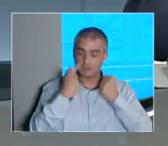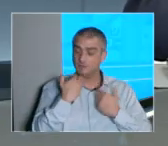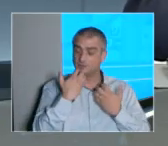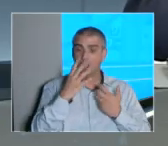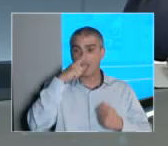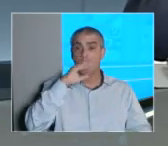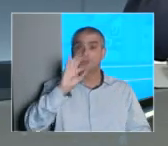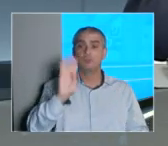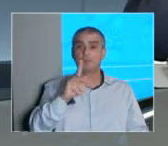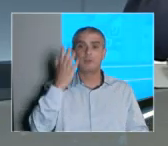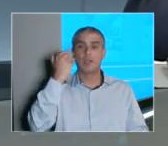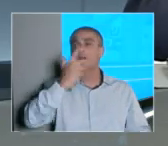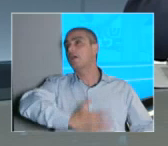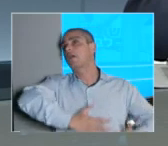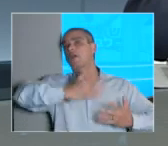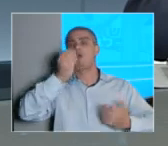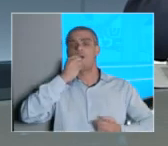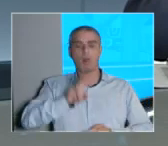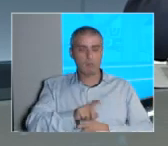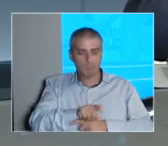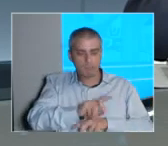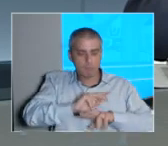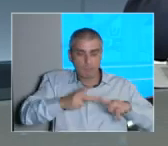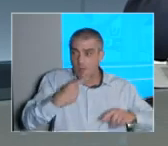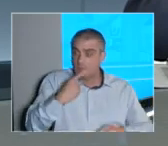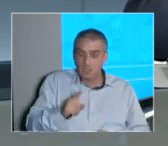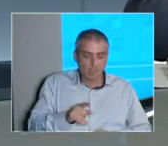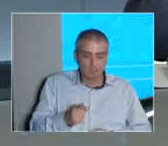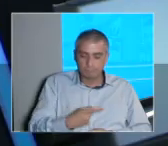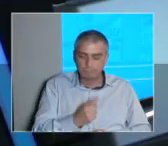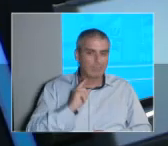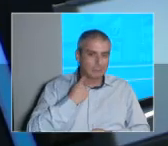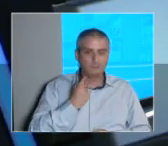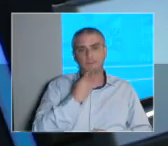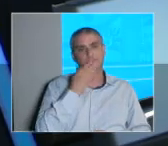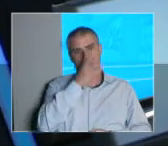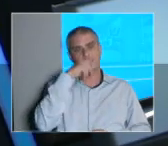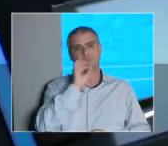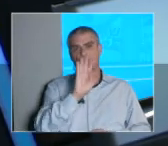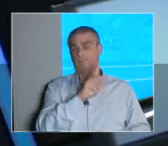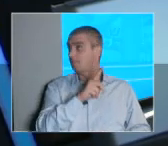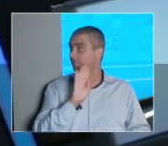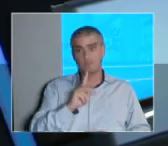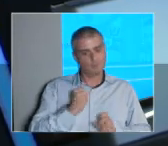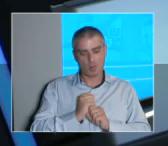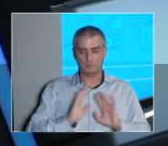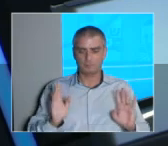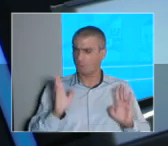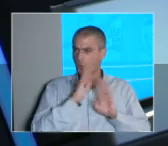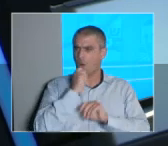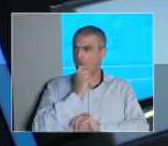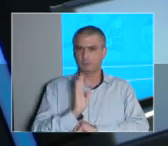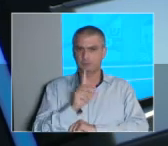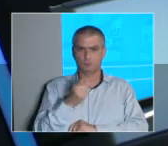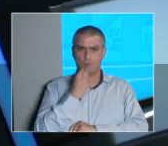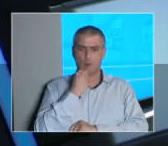איך אבא של ביבי היה מגדולי אוכלי השרצים. אמר, רצית שרץ טוב, היית צריך ללכת לאבא. נכון, אבל נתניהו לא משחק פה, הוא לא מסתיר את זה מהם